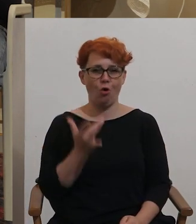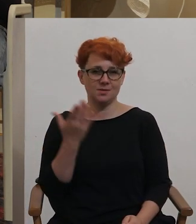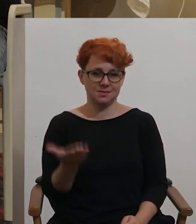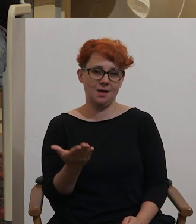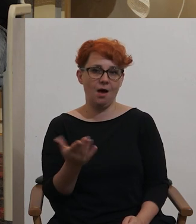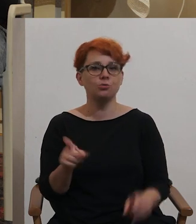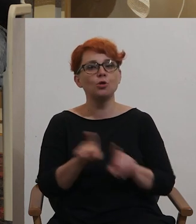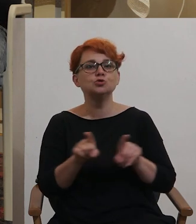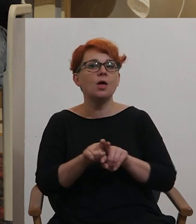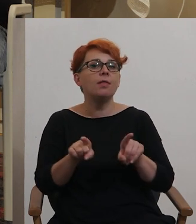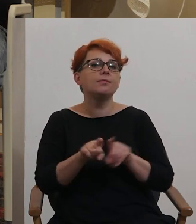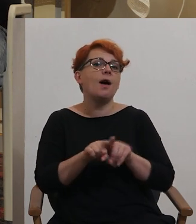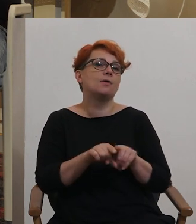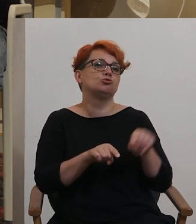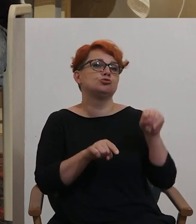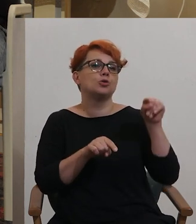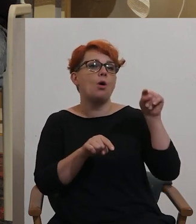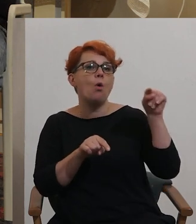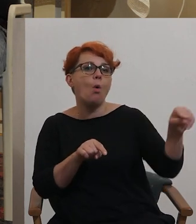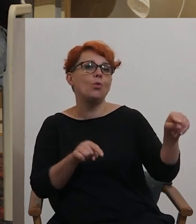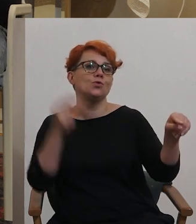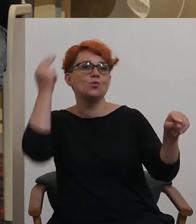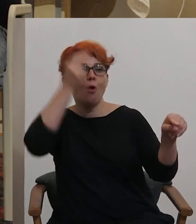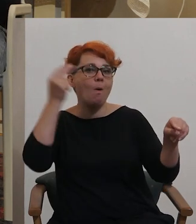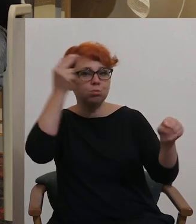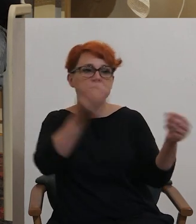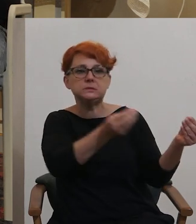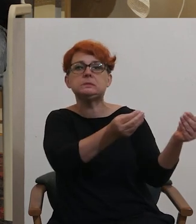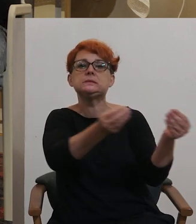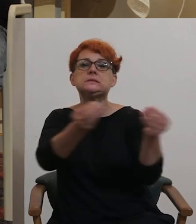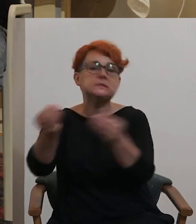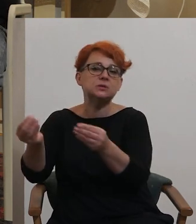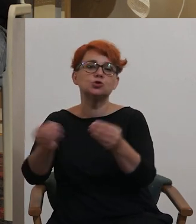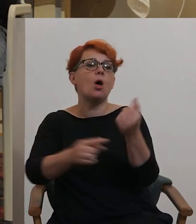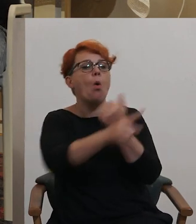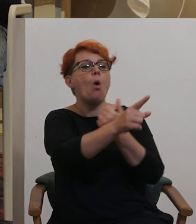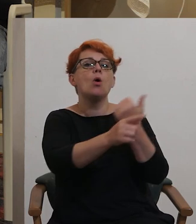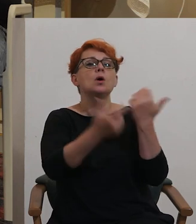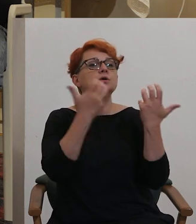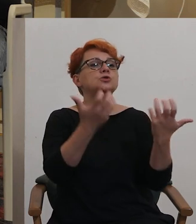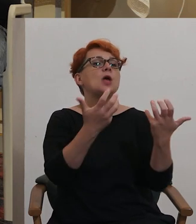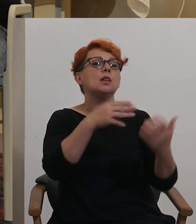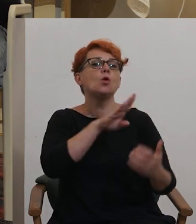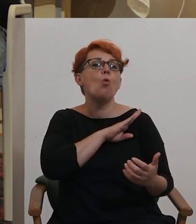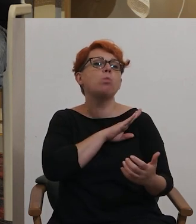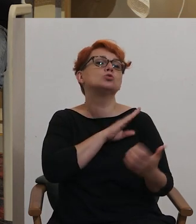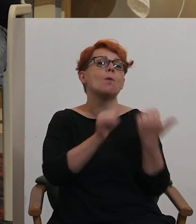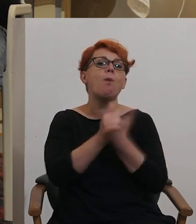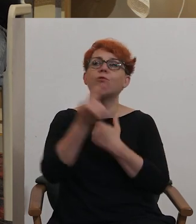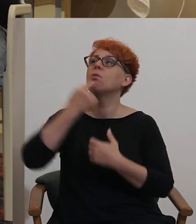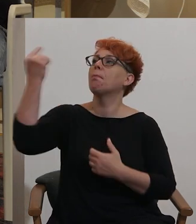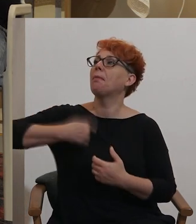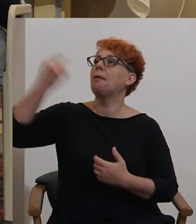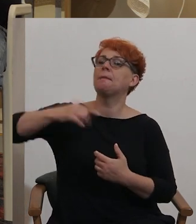przynosili na bagnetach komunizm, że ginęli za Stalina i za Związek Sowiecki, co było